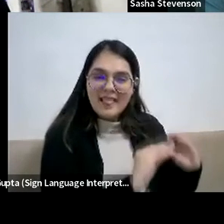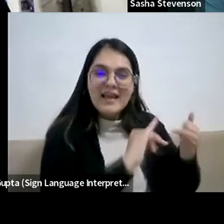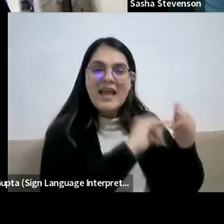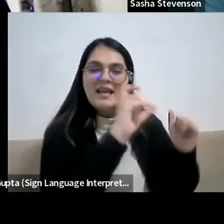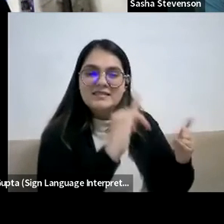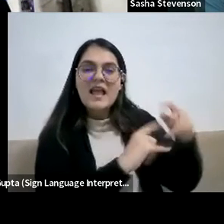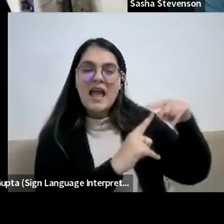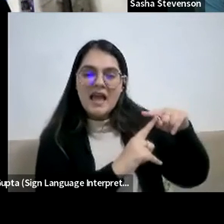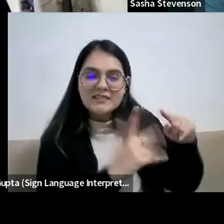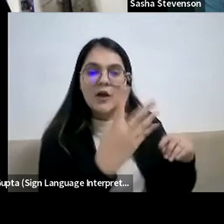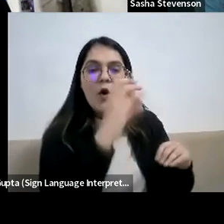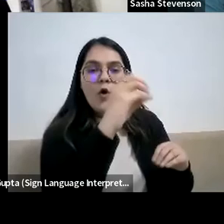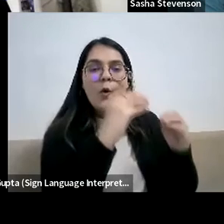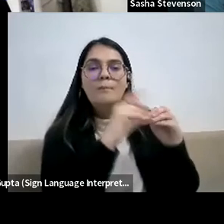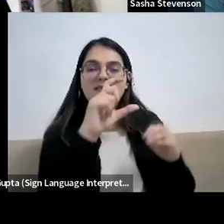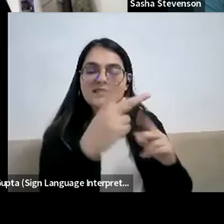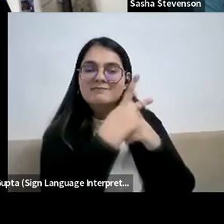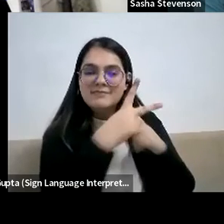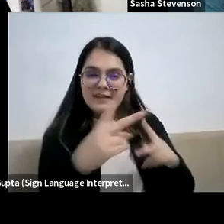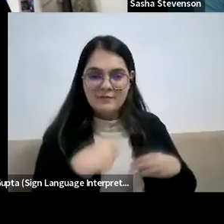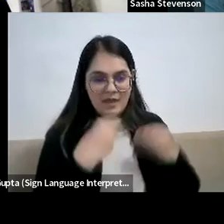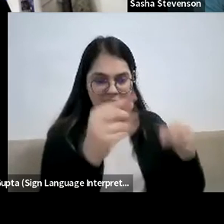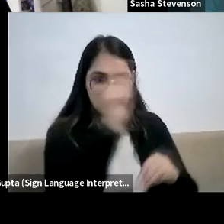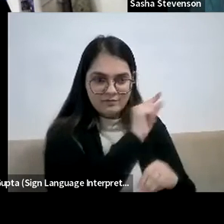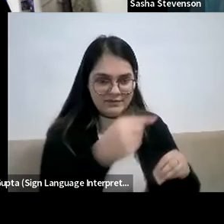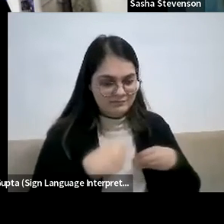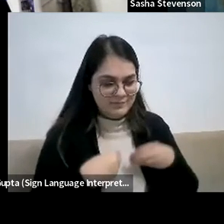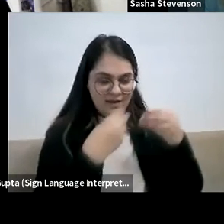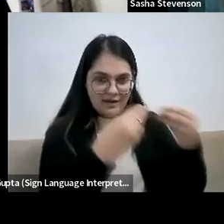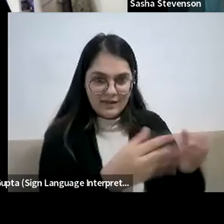शेड्यूल ट्राइब, अदर बैकवर्ड क्लासेस, उनको रिप्रेजेंटेशन मिले